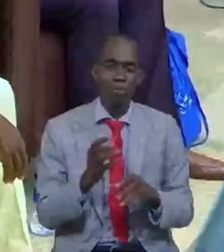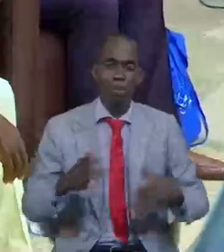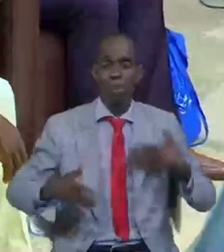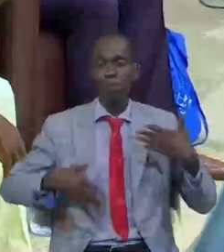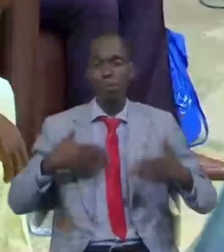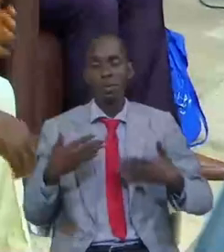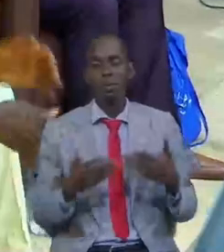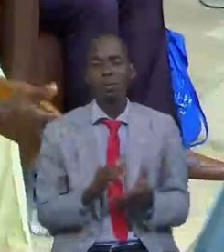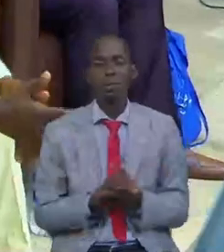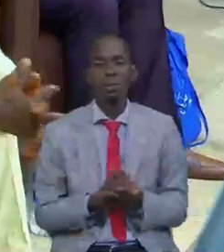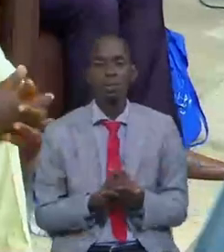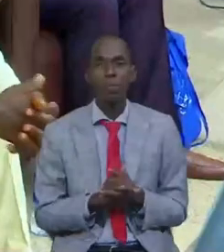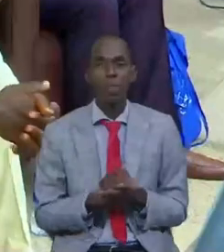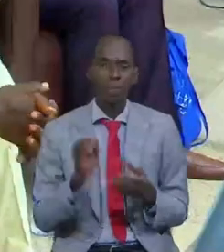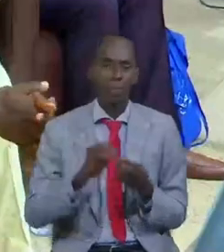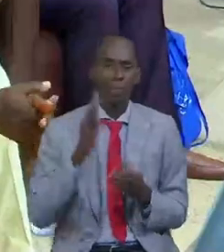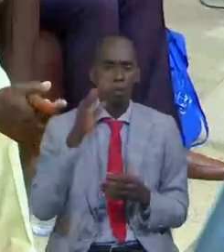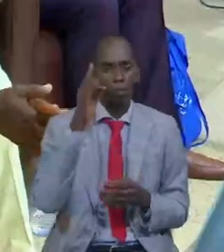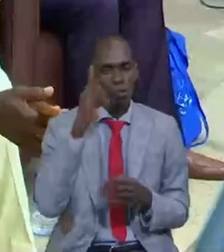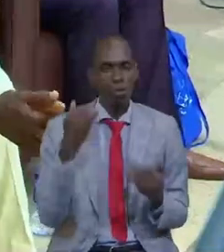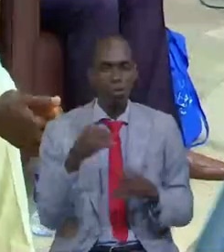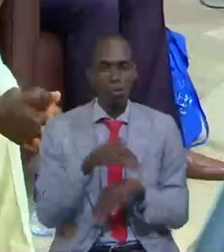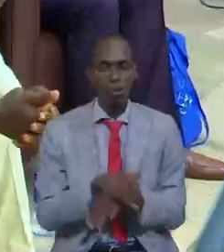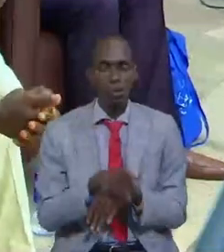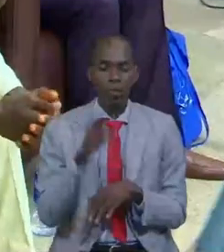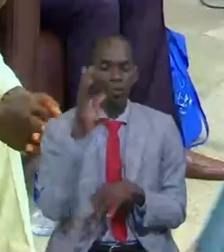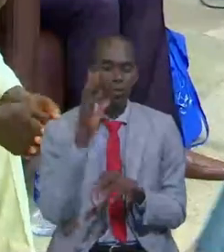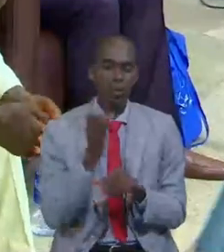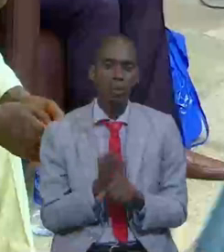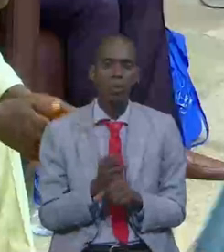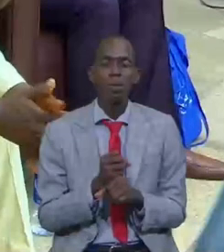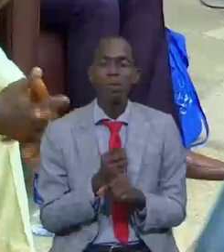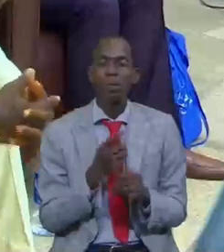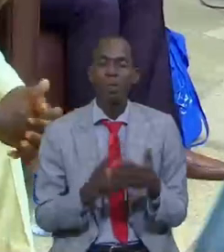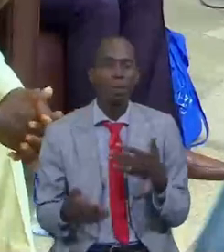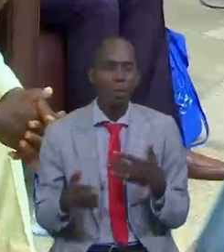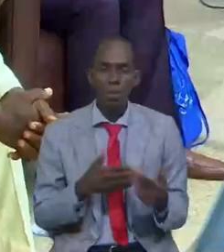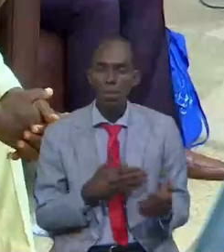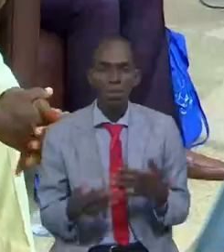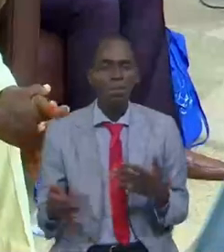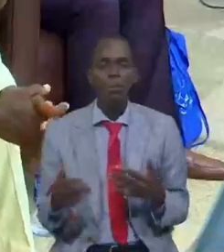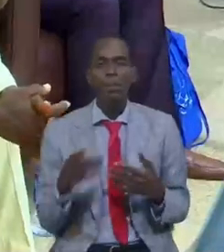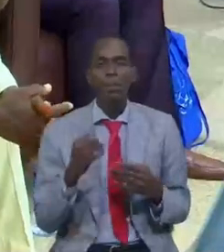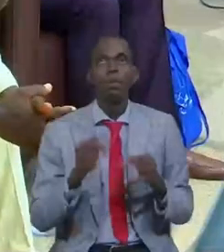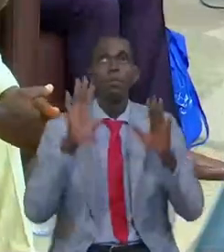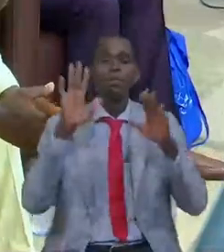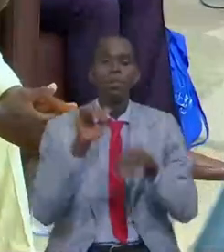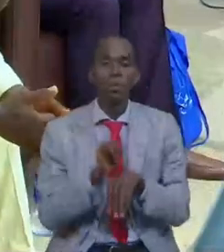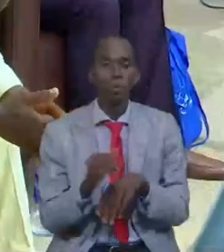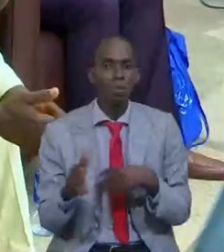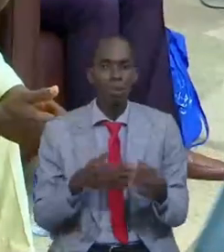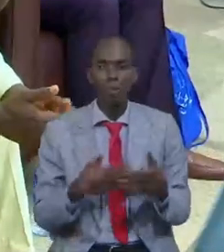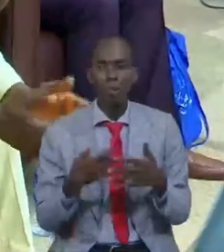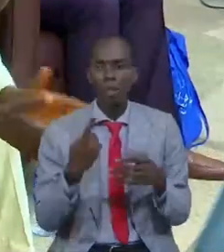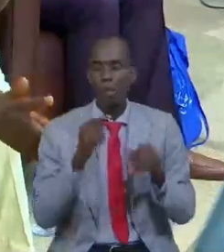plus de témoignages pour toi. Ce soir, tu vas recevoir, quels que soient les miracles, quels que soient les bénédictions que tu désires de la part